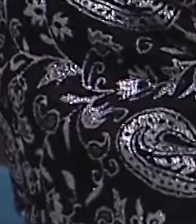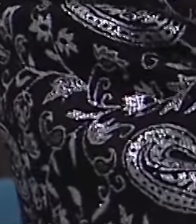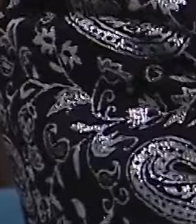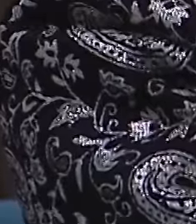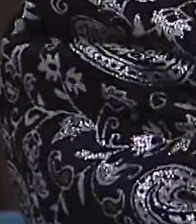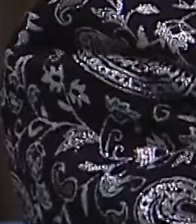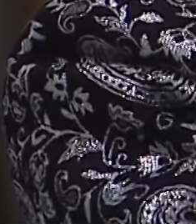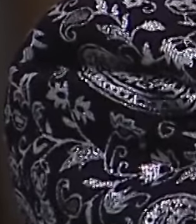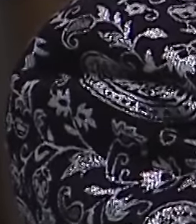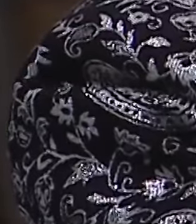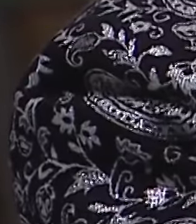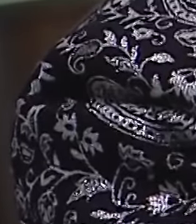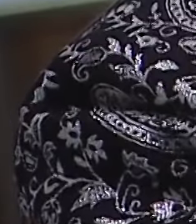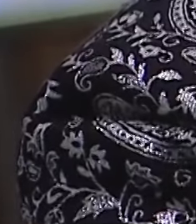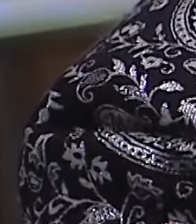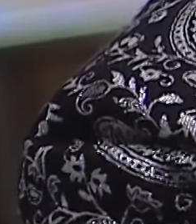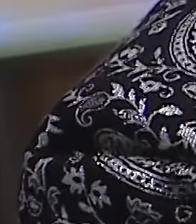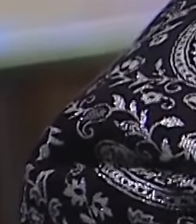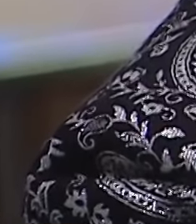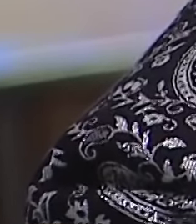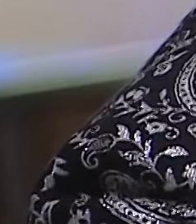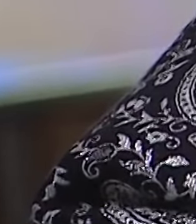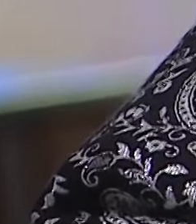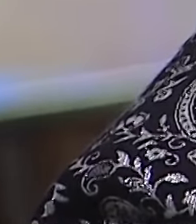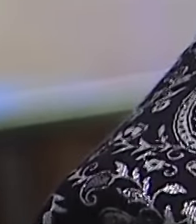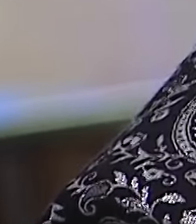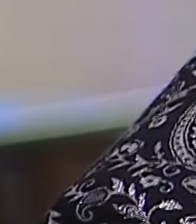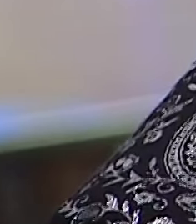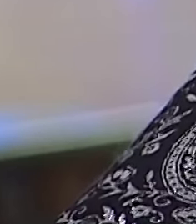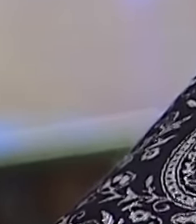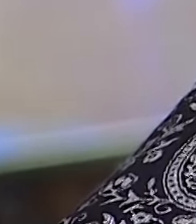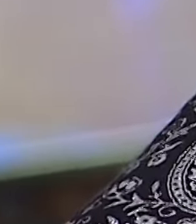وفرج الكرب عنا